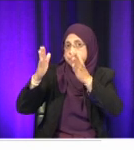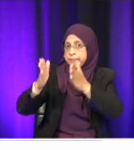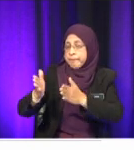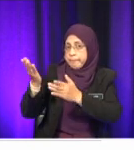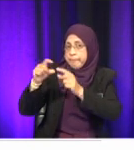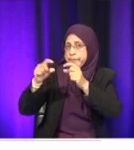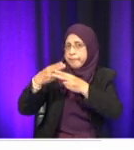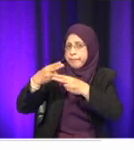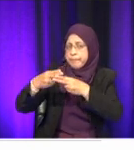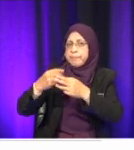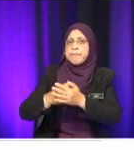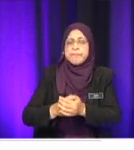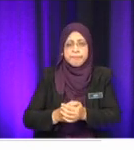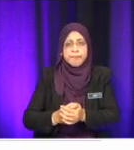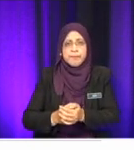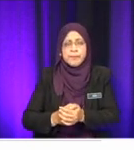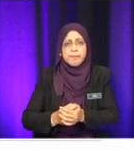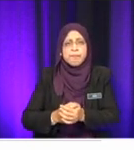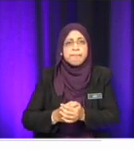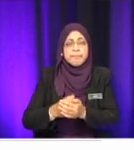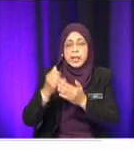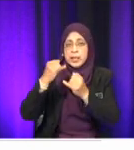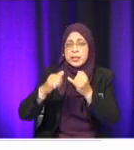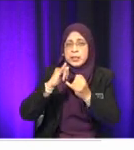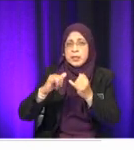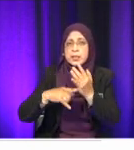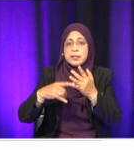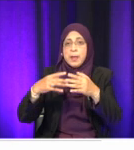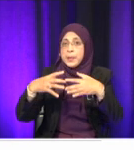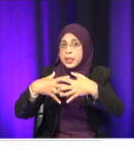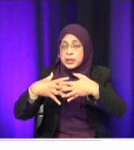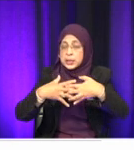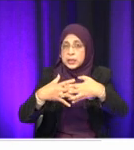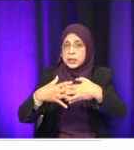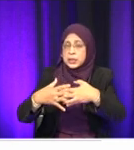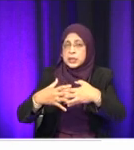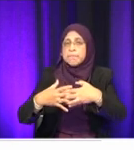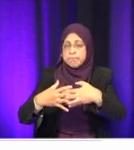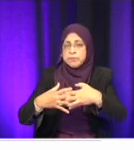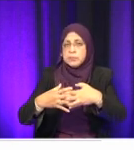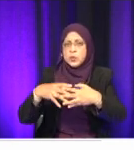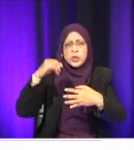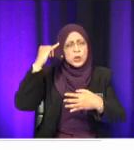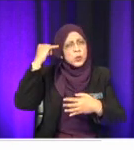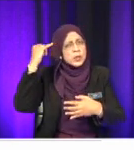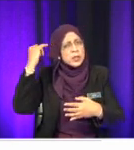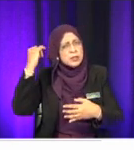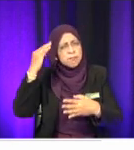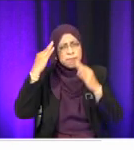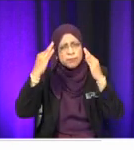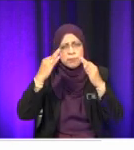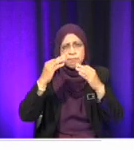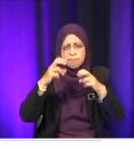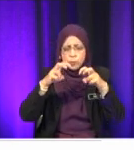ataupun seni optical muncul dan berkembang di Amerika Serikat melibatkan ilusi optik teliti dalam